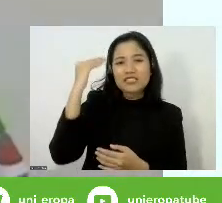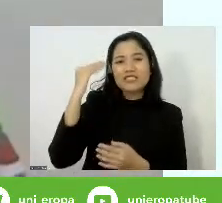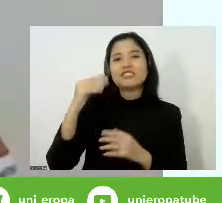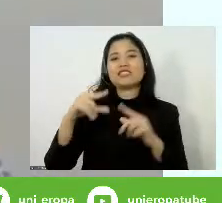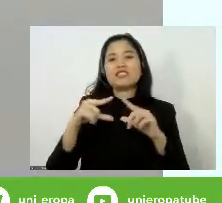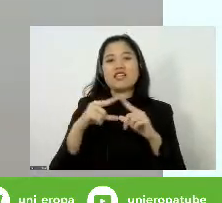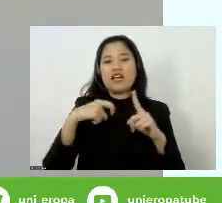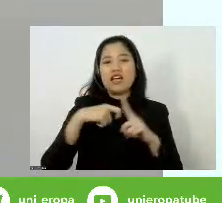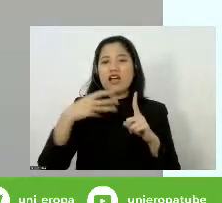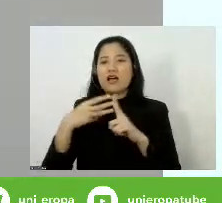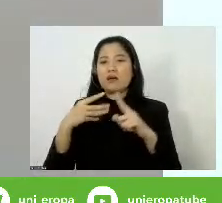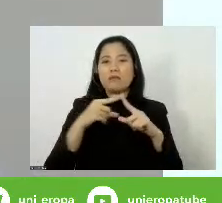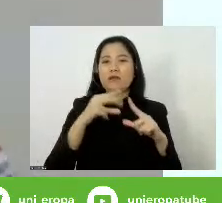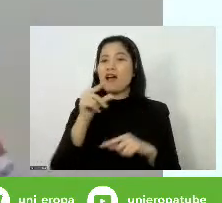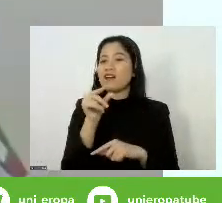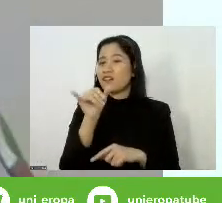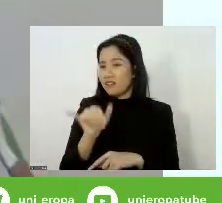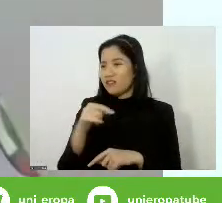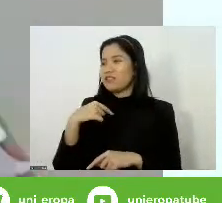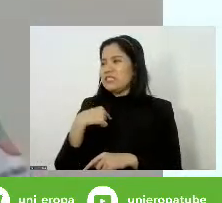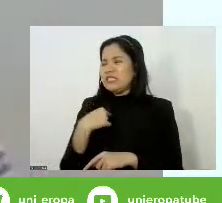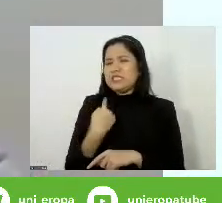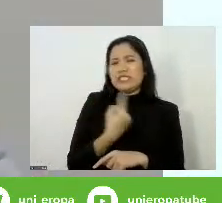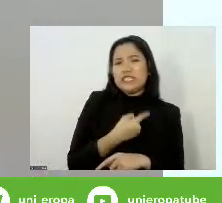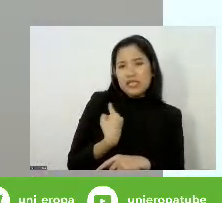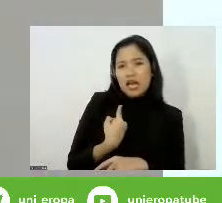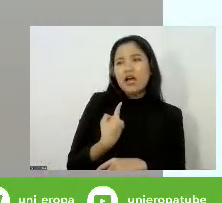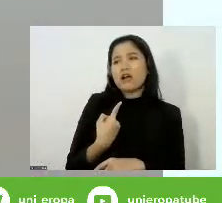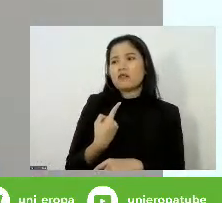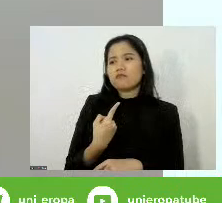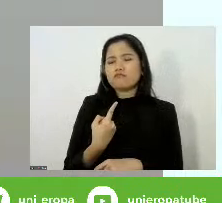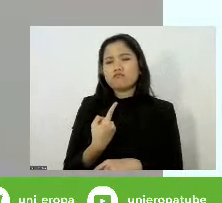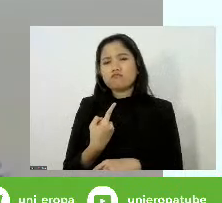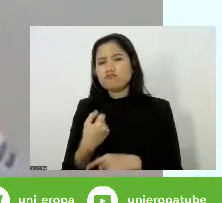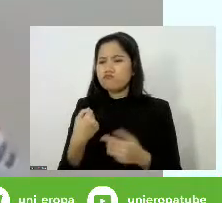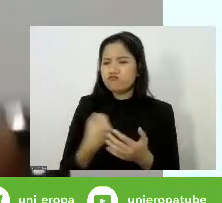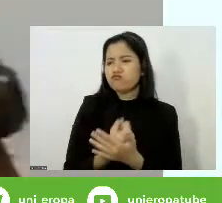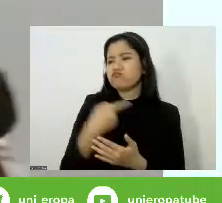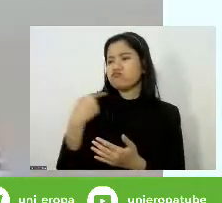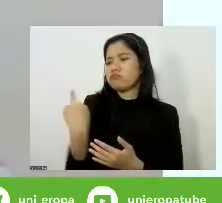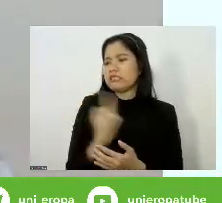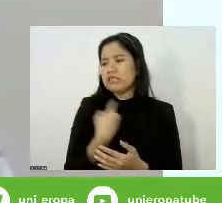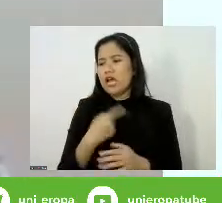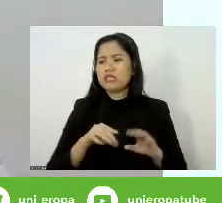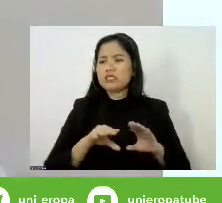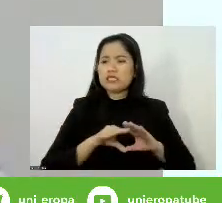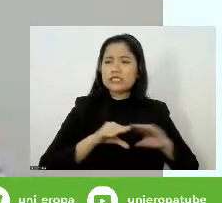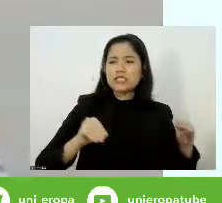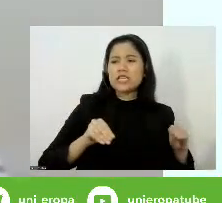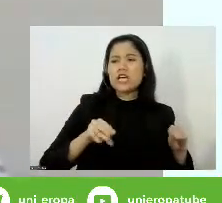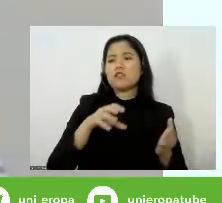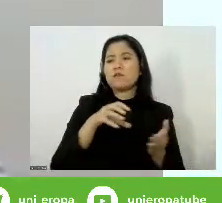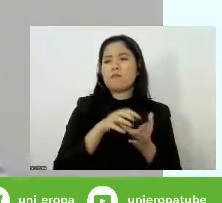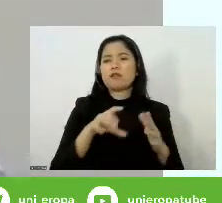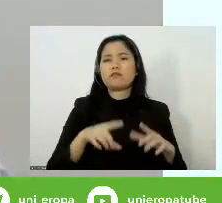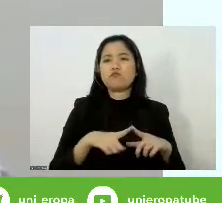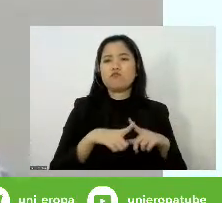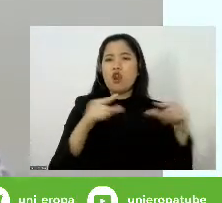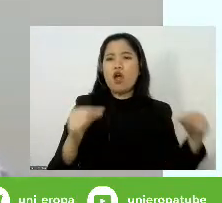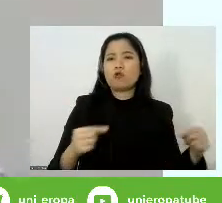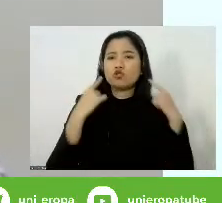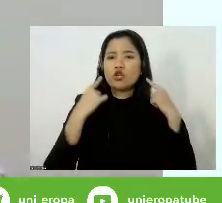anho Dwi kita not working in Jawa al-'ilm karena tugas dari